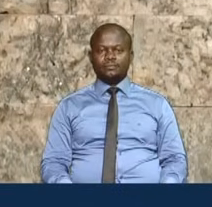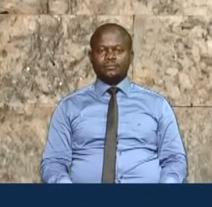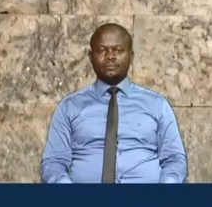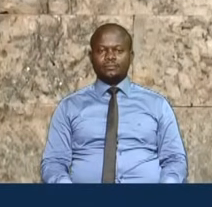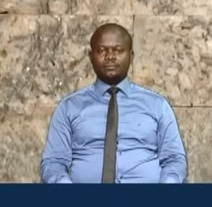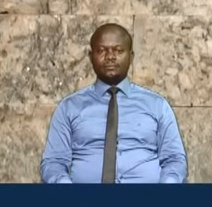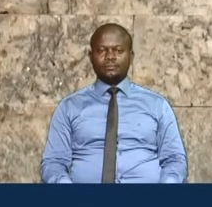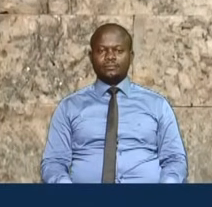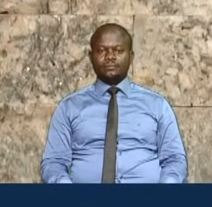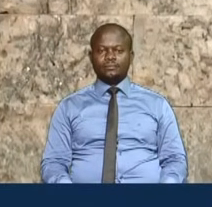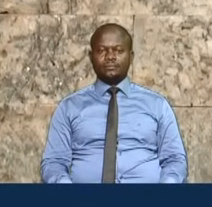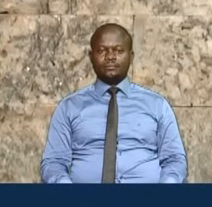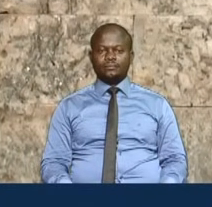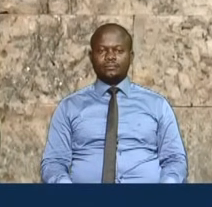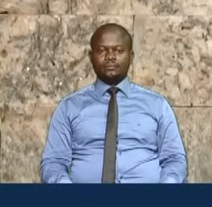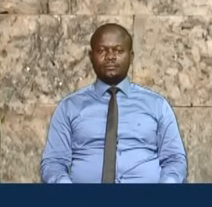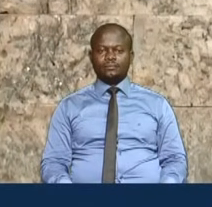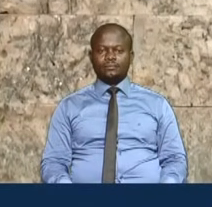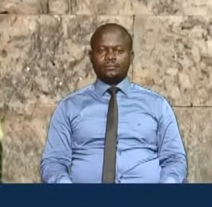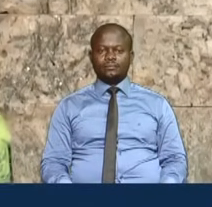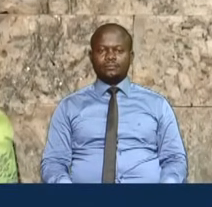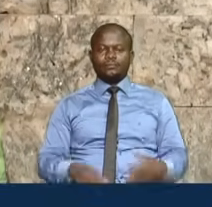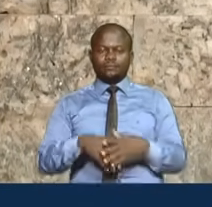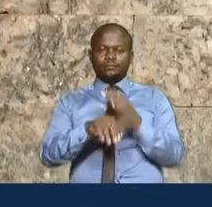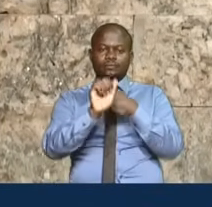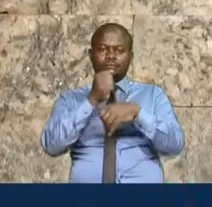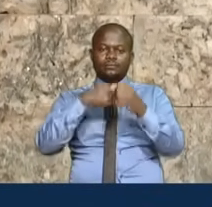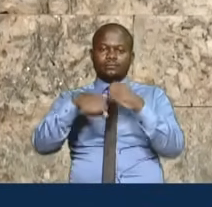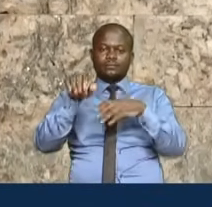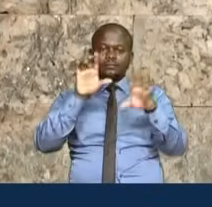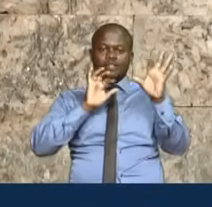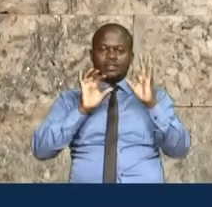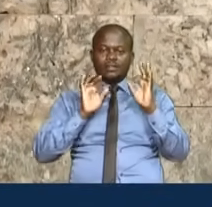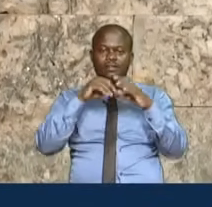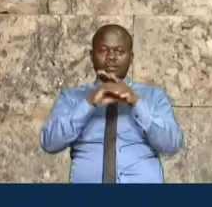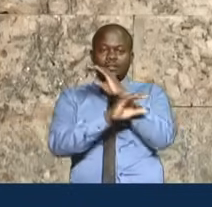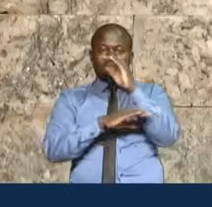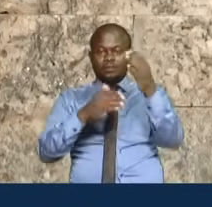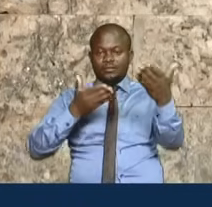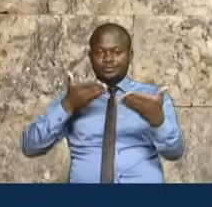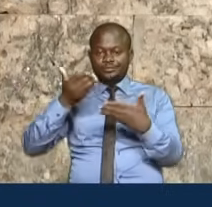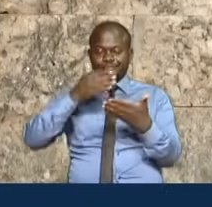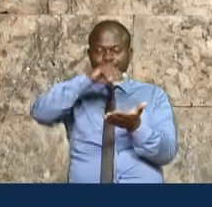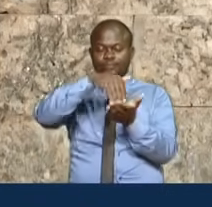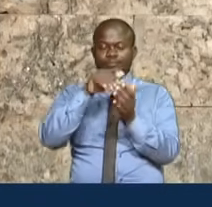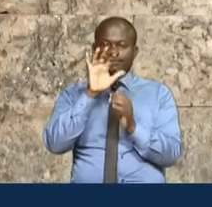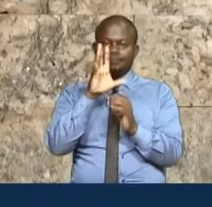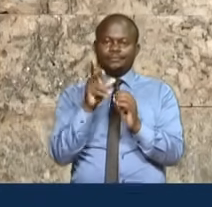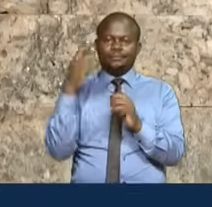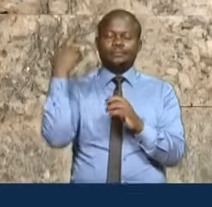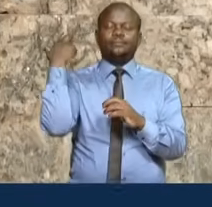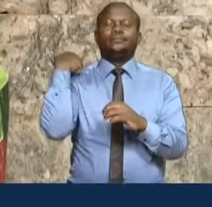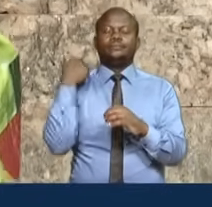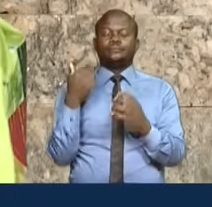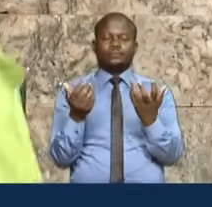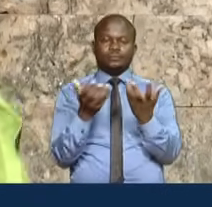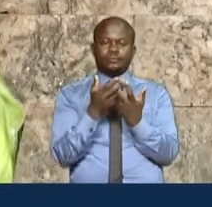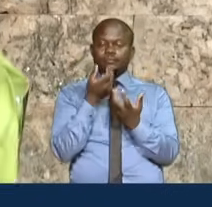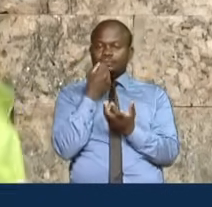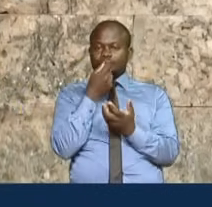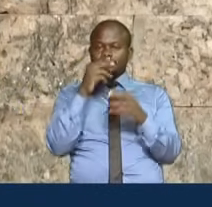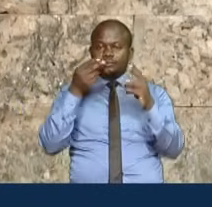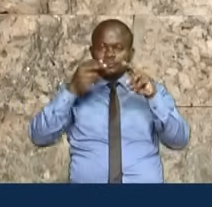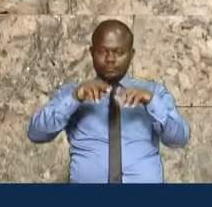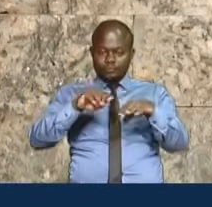sélection des états membres devant mu gikorwa cyo gutoranya igihugu cyakwakira ikigo nyafurika gishinzwe ibijyanye n'imiti